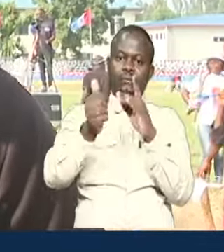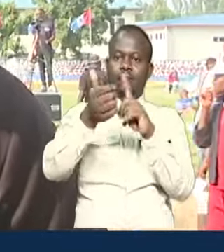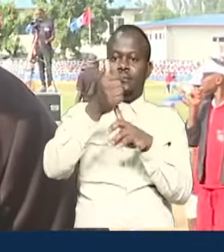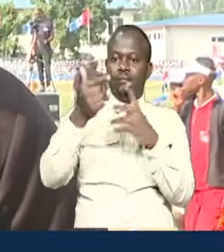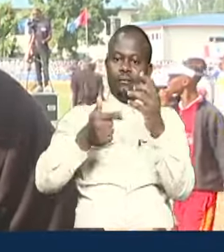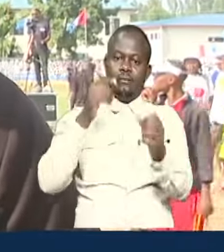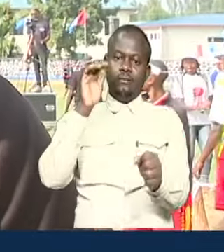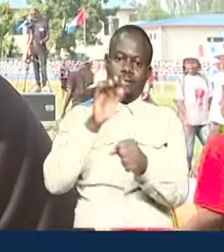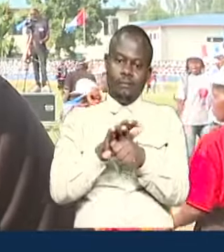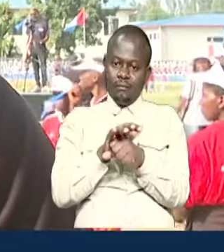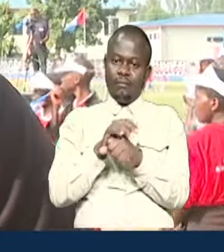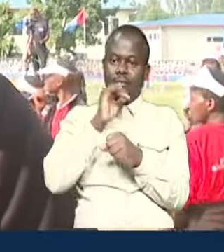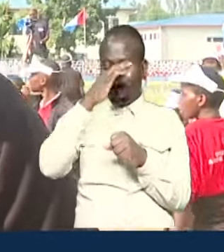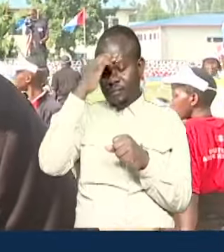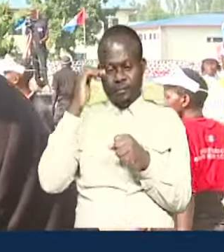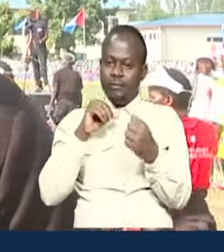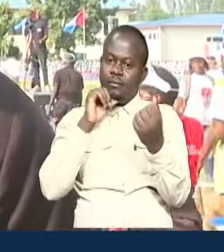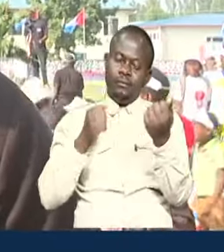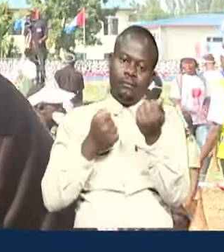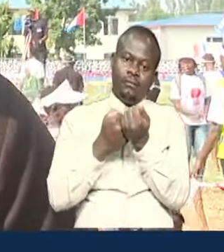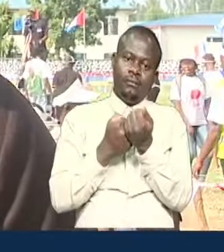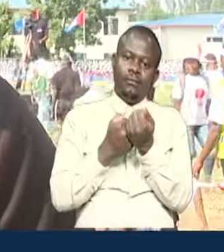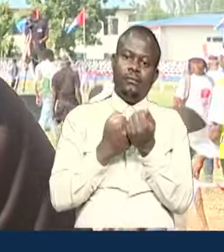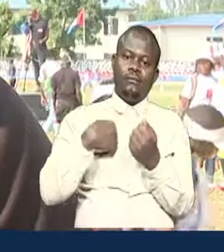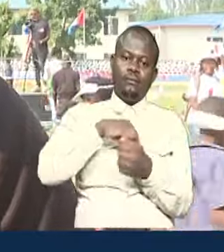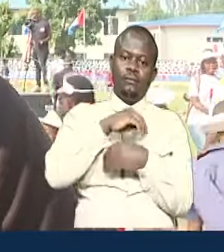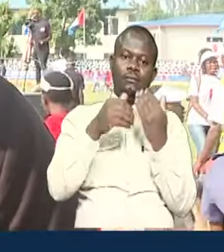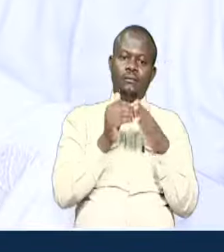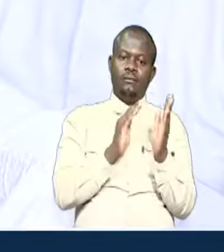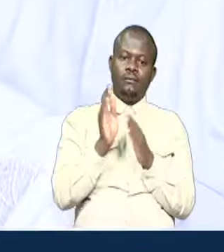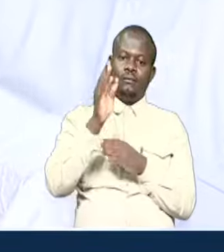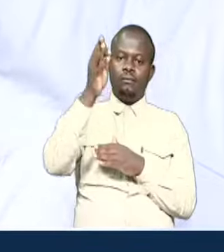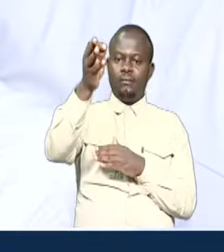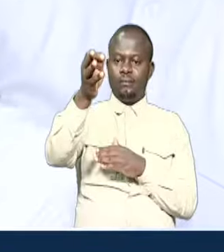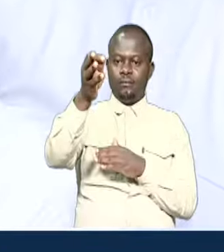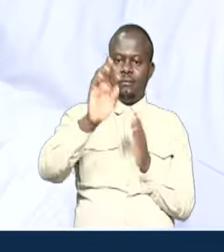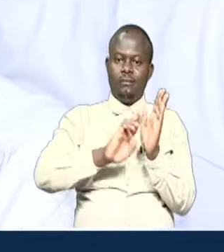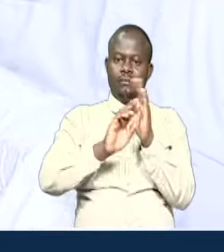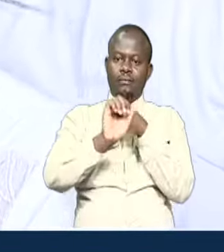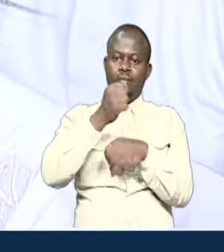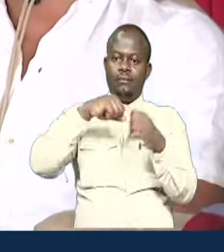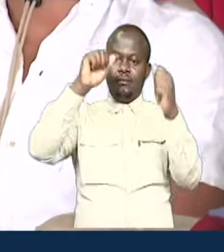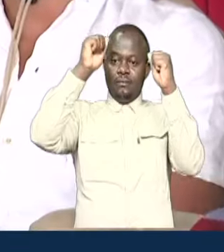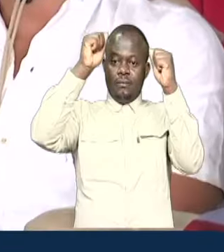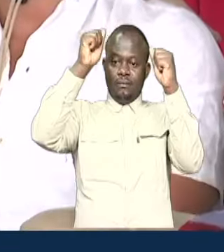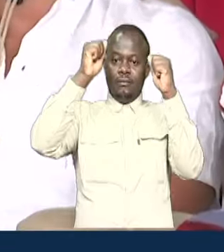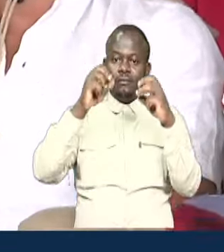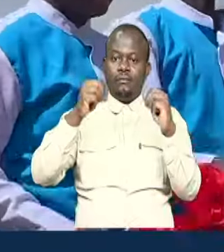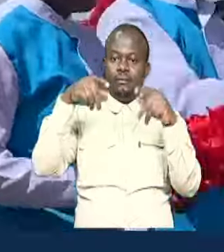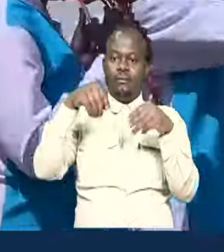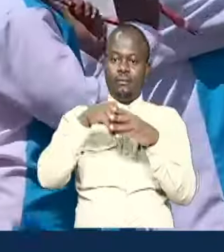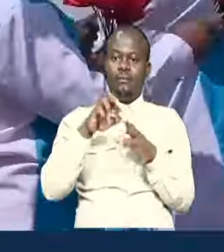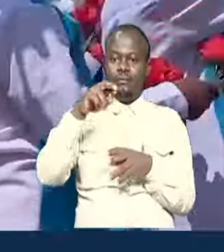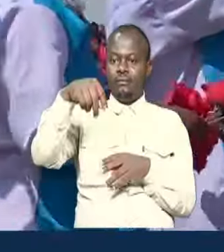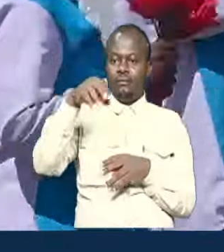byinshi, nta mpamvu yo kudashyigikira umukandida wacu ngo twiteganyirize ejo hazaza. Ukuriye ibikorwa byo kwamamaza abakandida depite b'umuryango